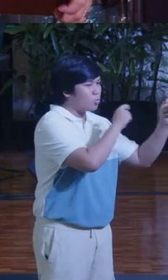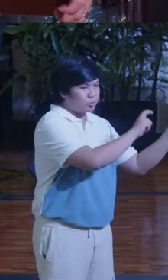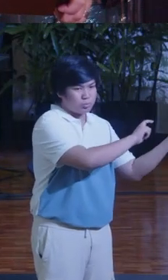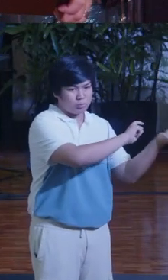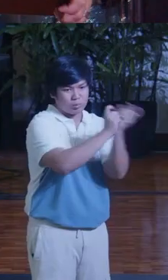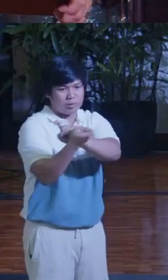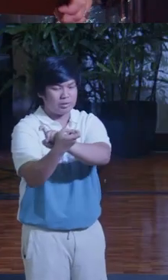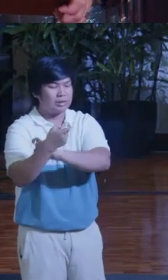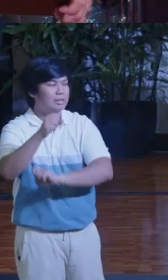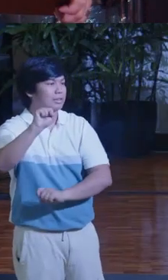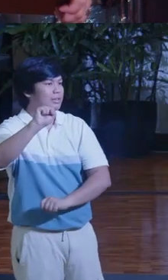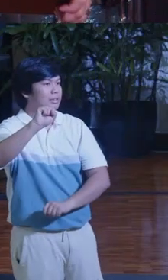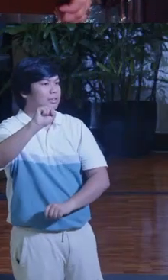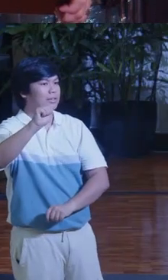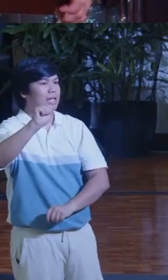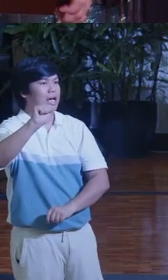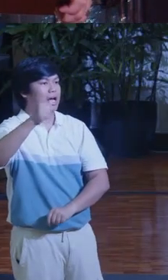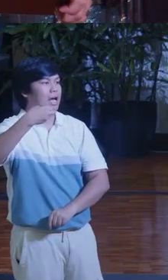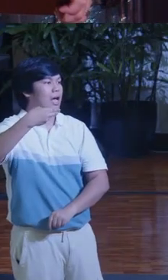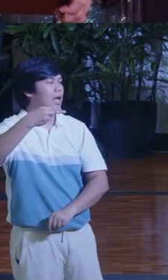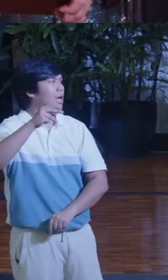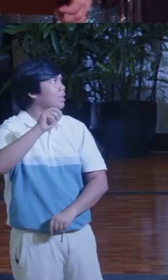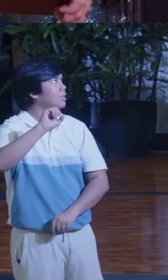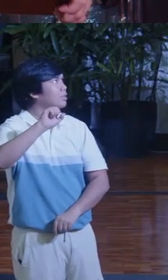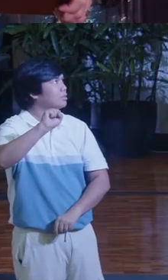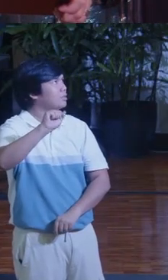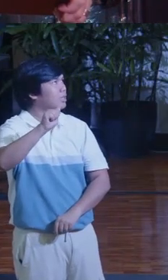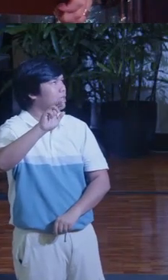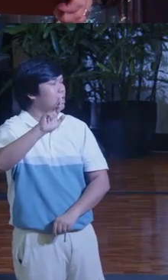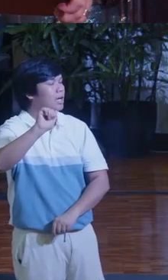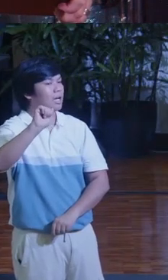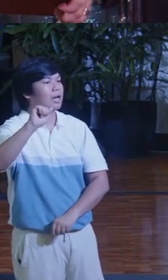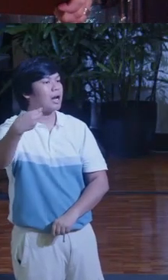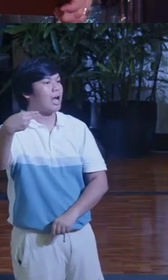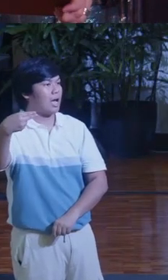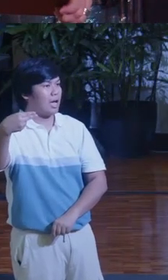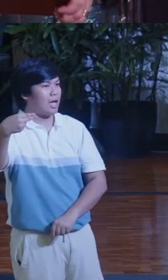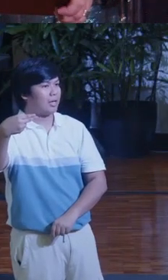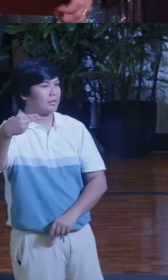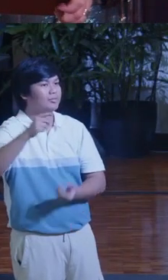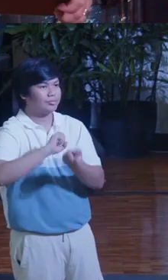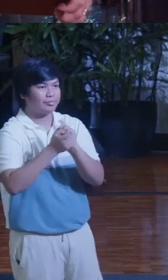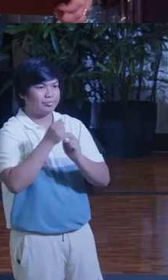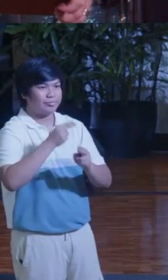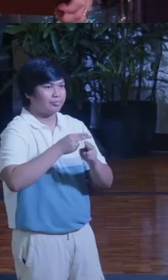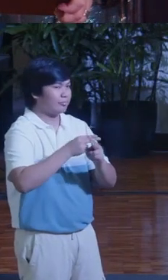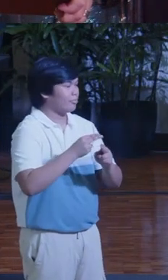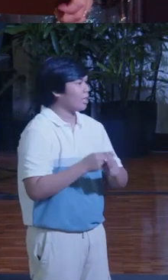I will give you a son by her." Ito yung pangako.